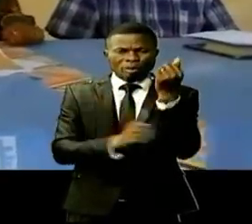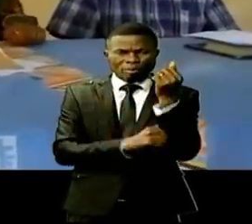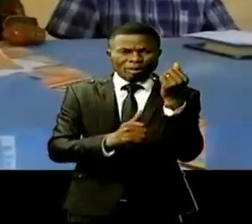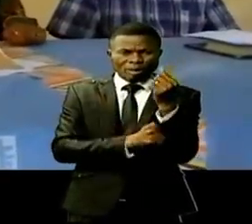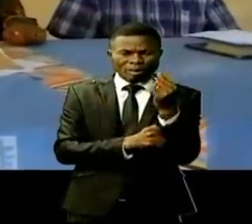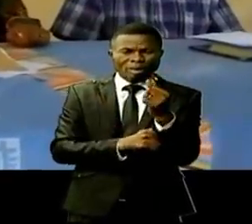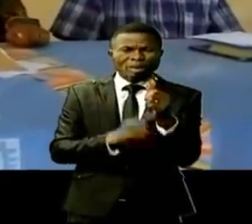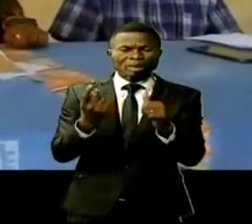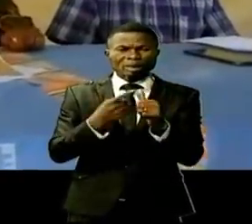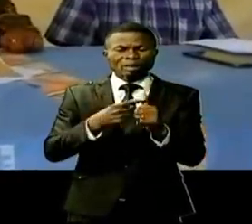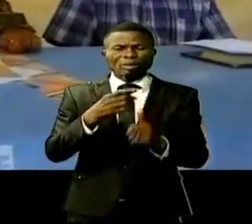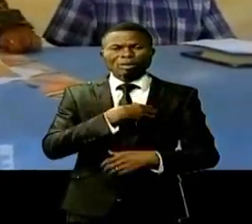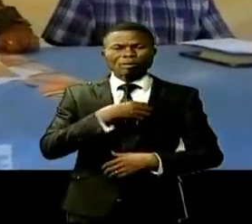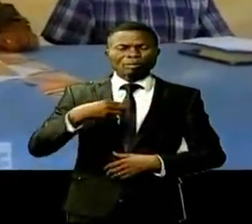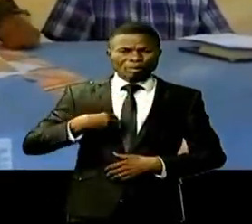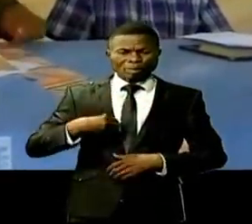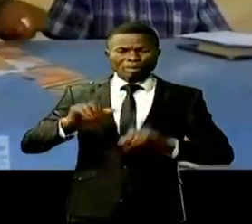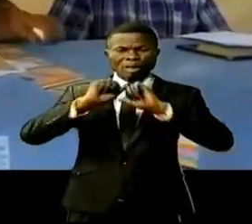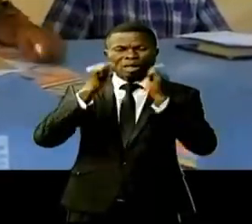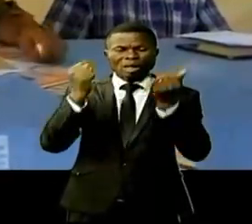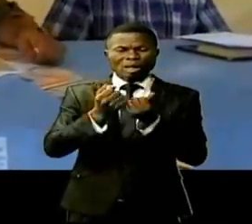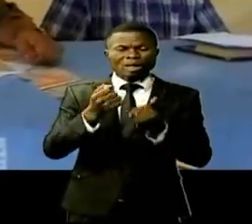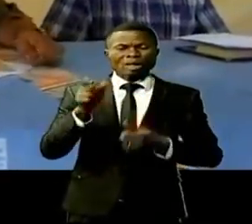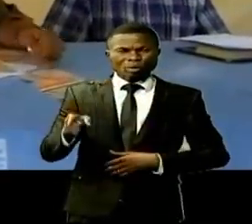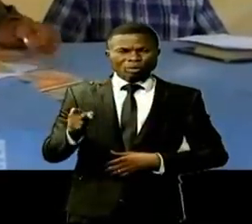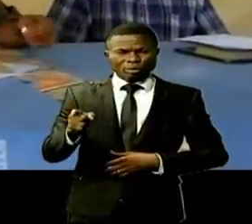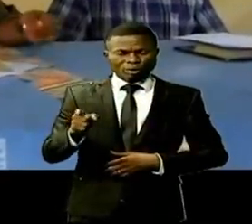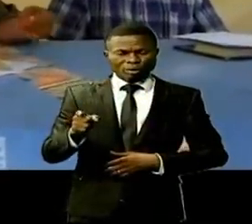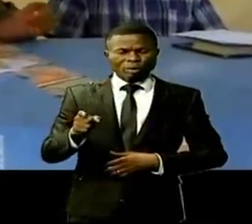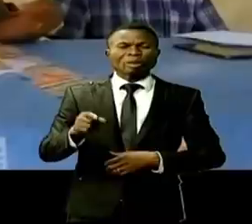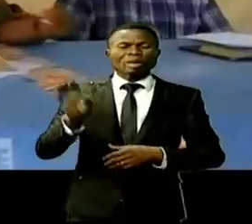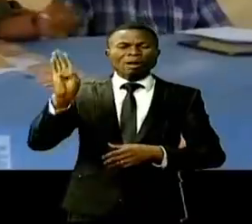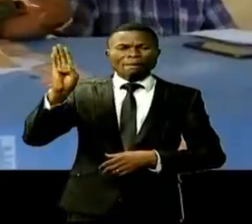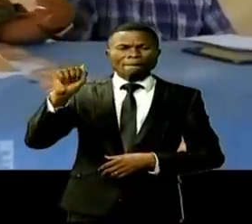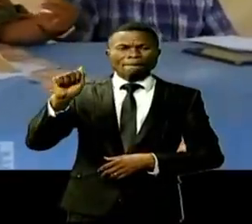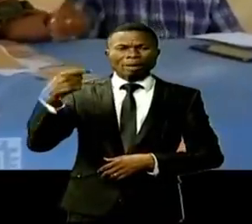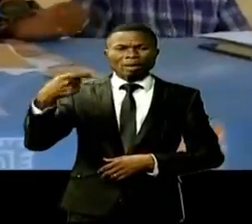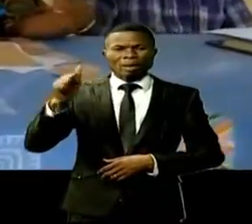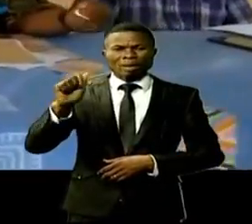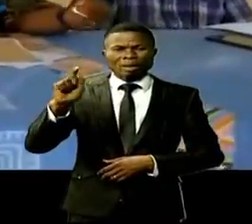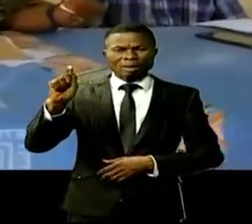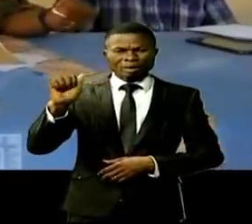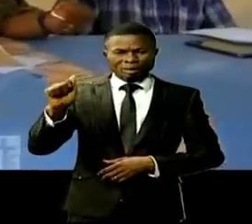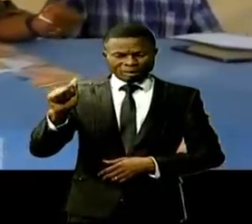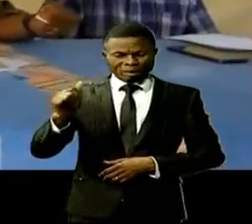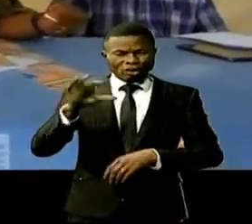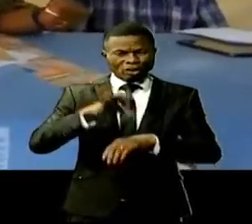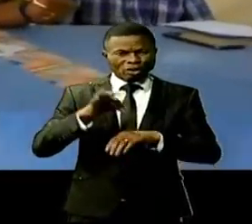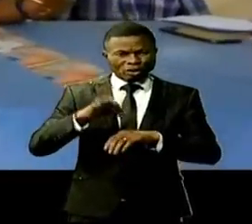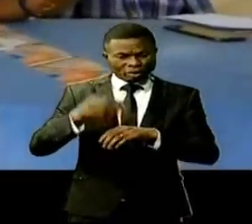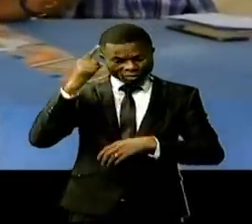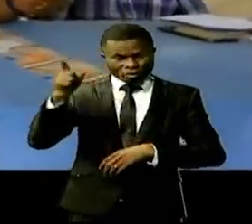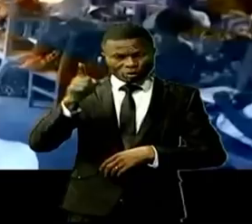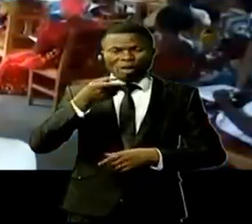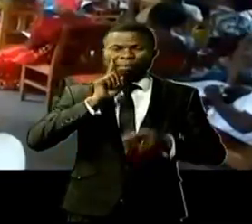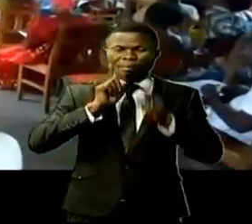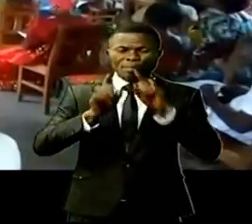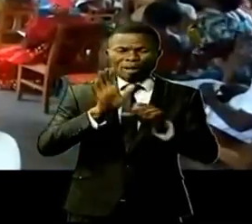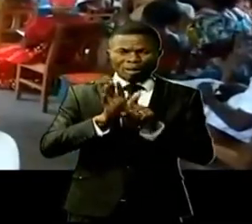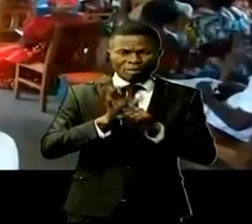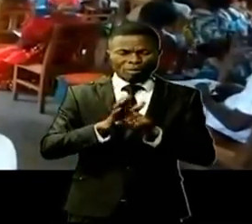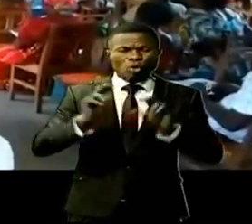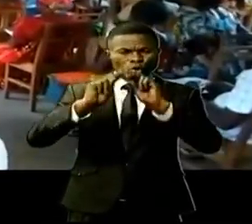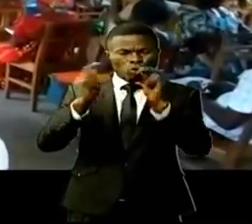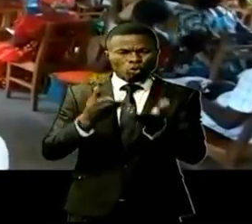et particulièrement les associations féminines de cette partie du territoire national. Occasion pour elle de discuter avec sa